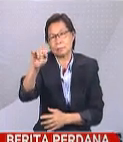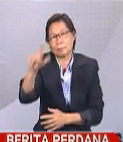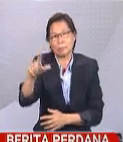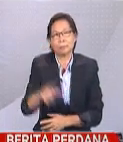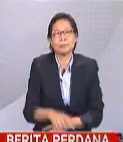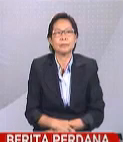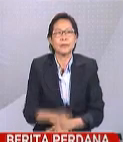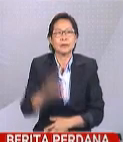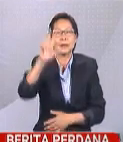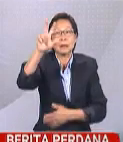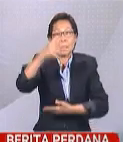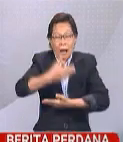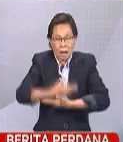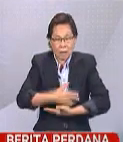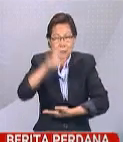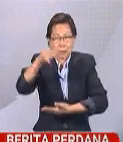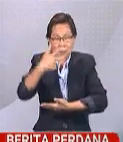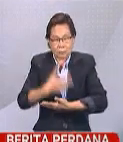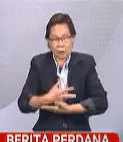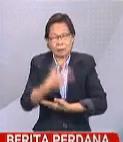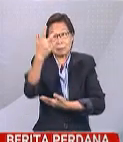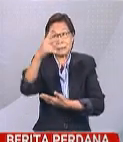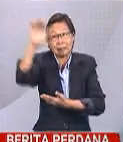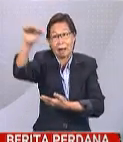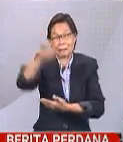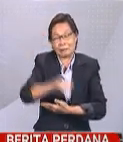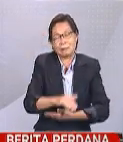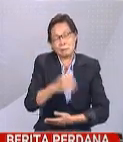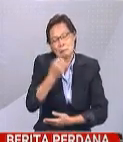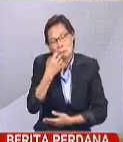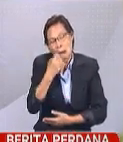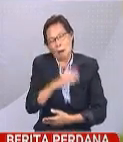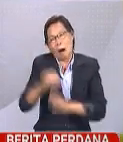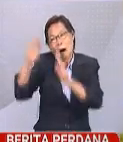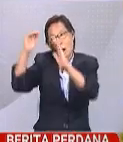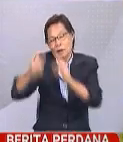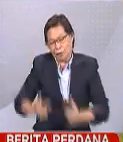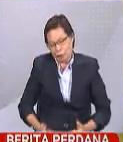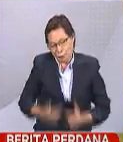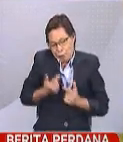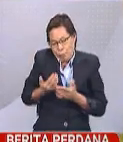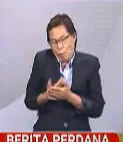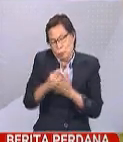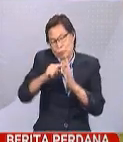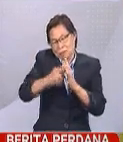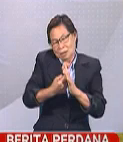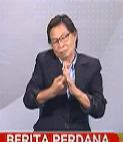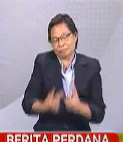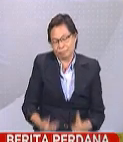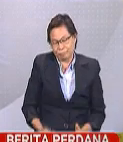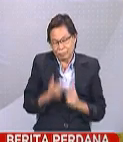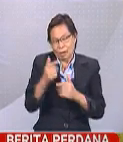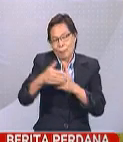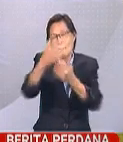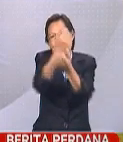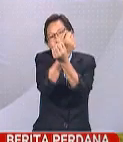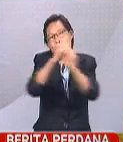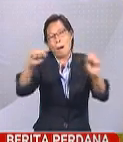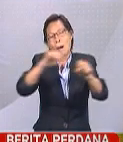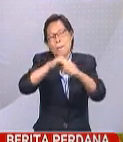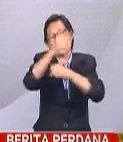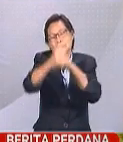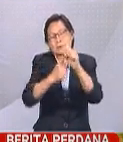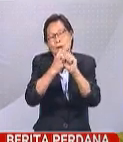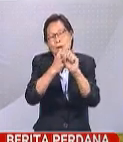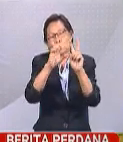Meninggalkan tiga anak kini benar-benar insaf dan berharap ada sinar baru untuk memulakan kehidupan selepas dibebaskan tahun